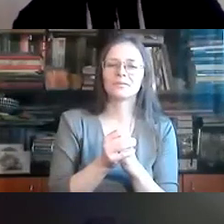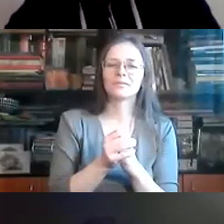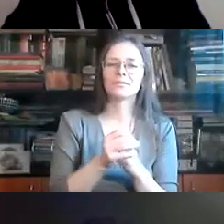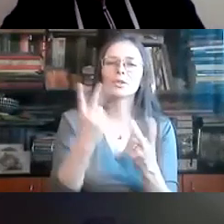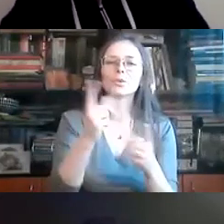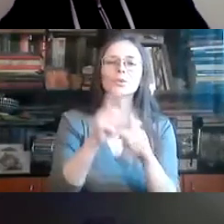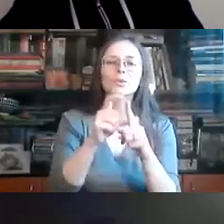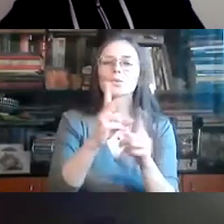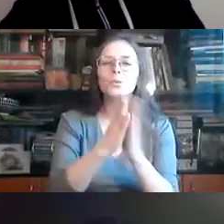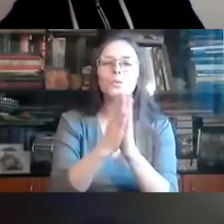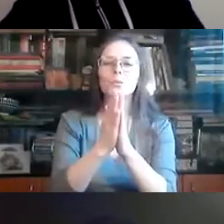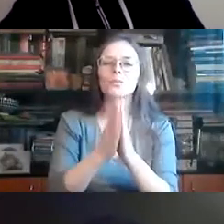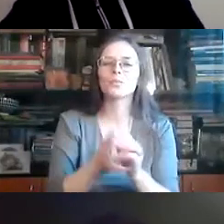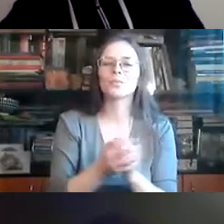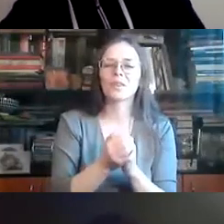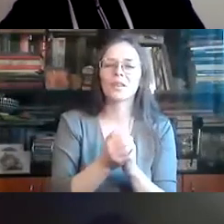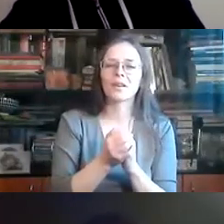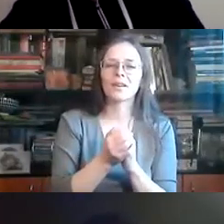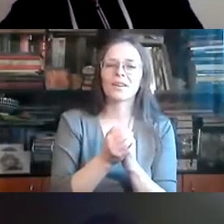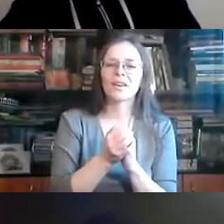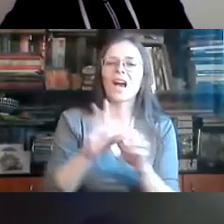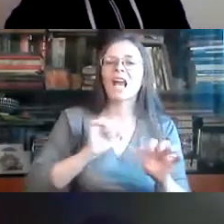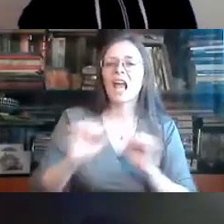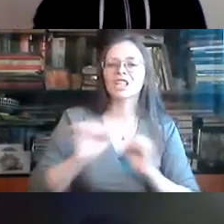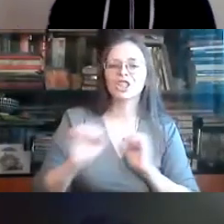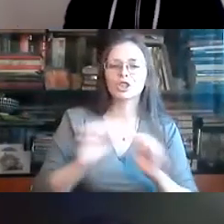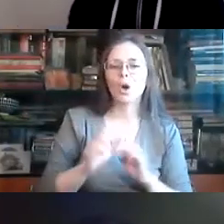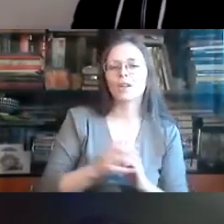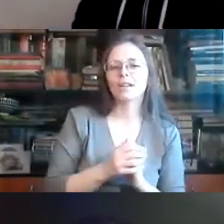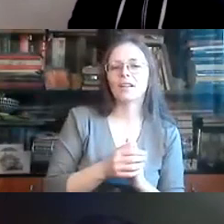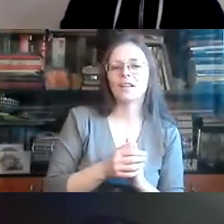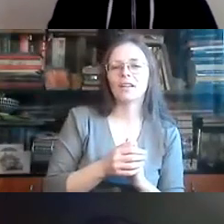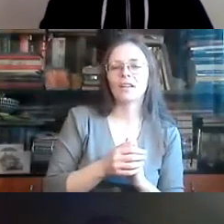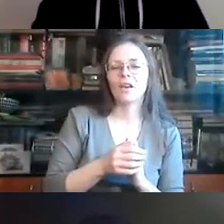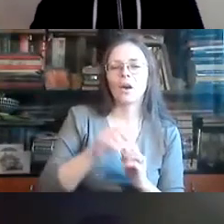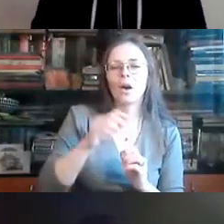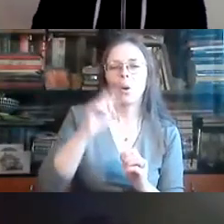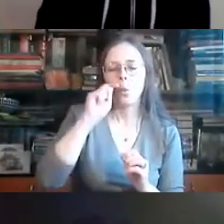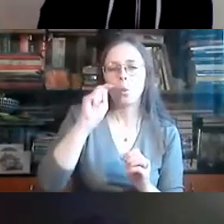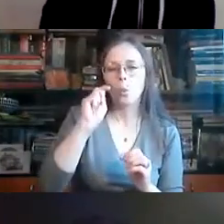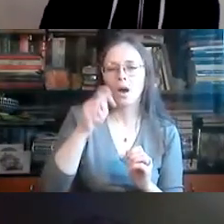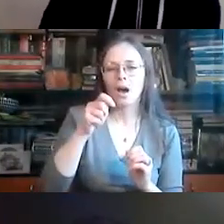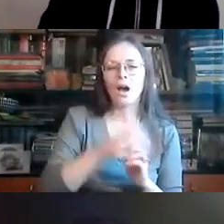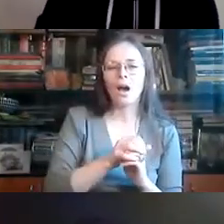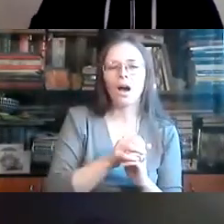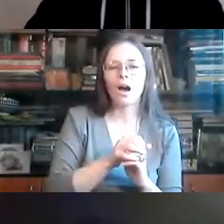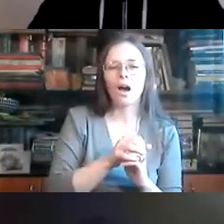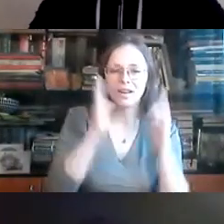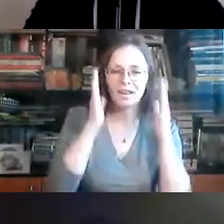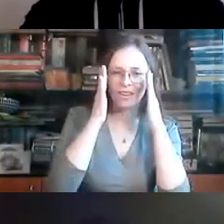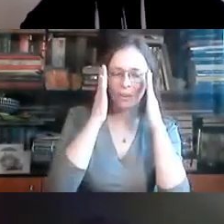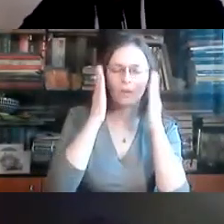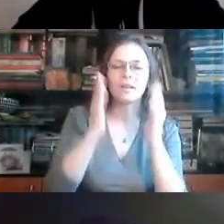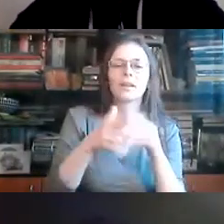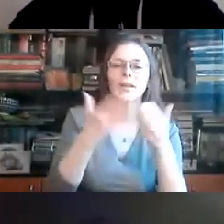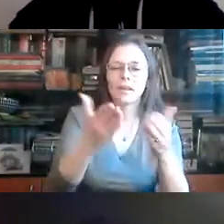Виталий — режиссер из Украины, и я вам даю слово, да, пожалуйста. Если там